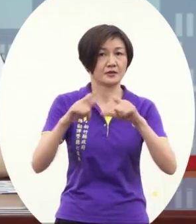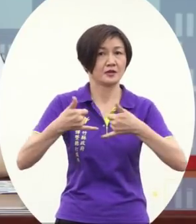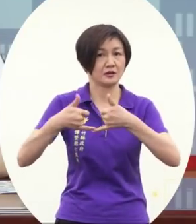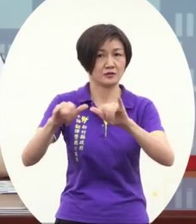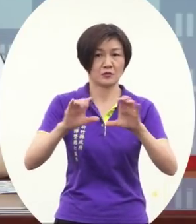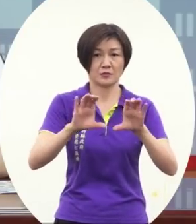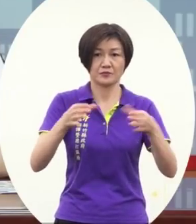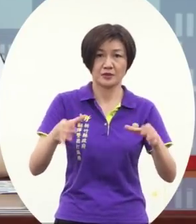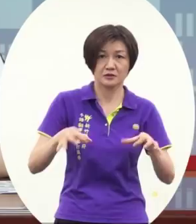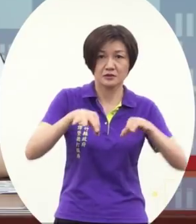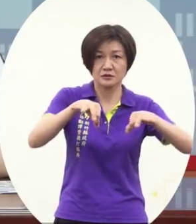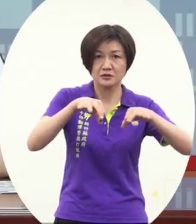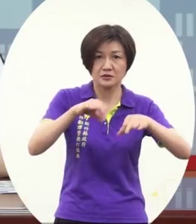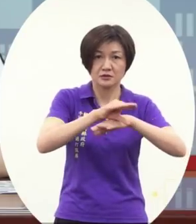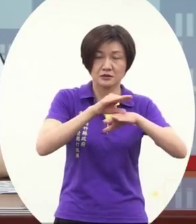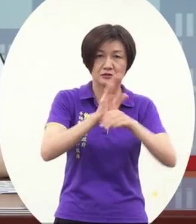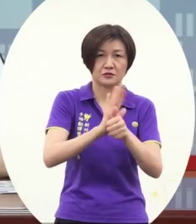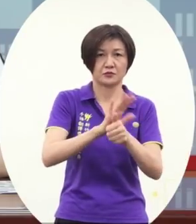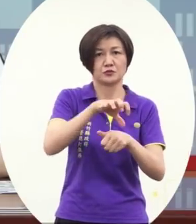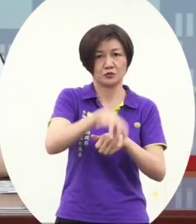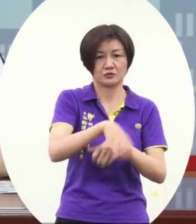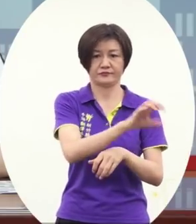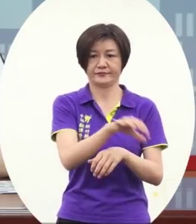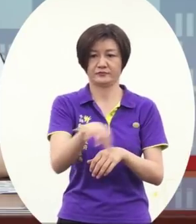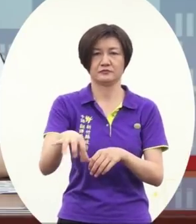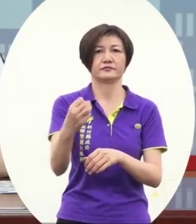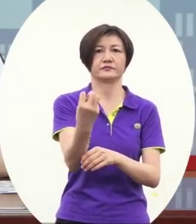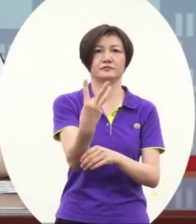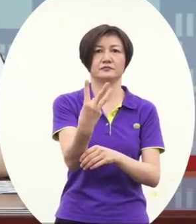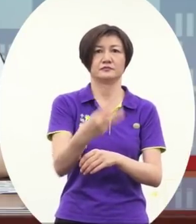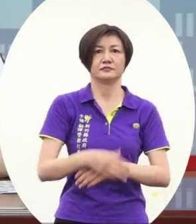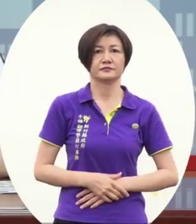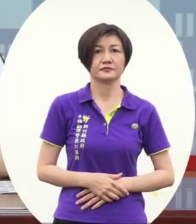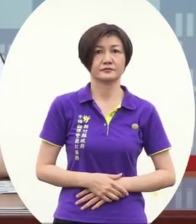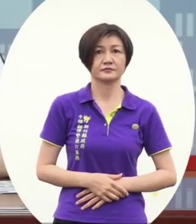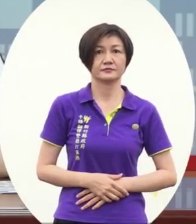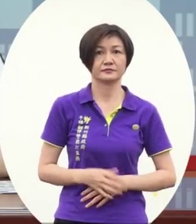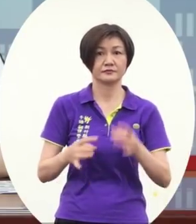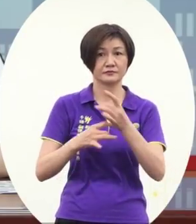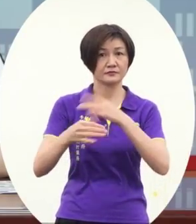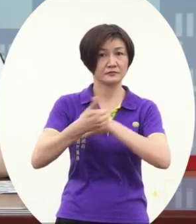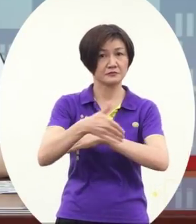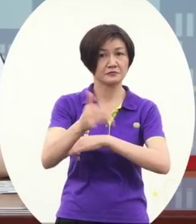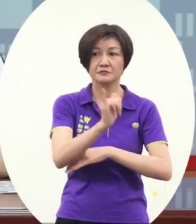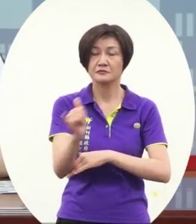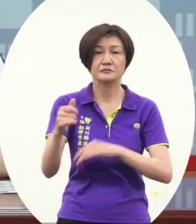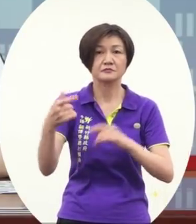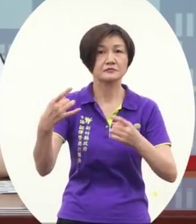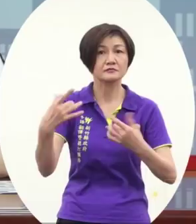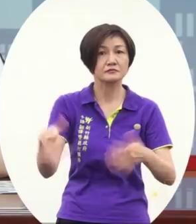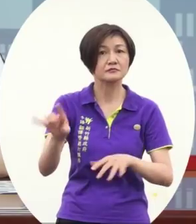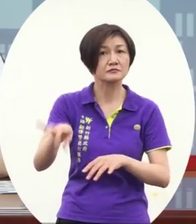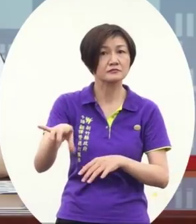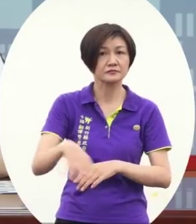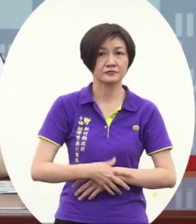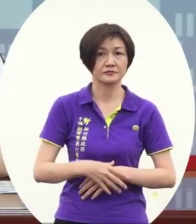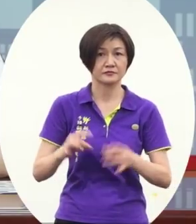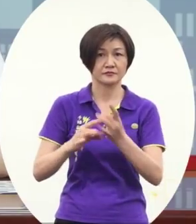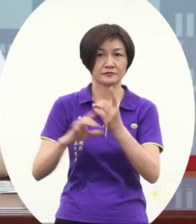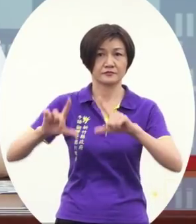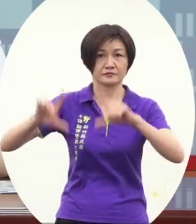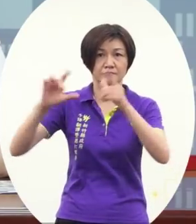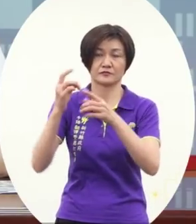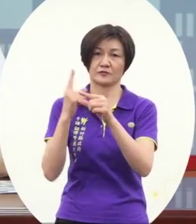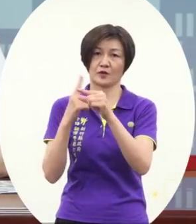车服务中心等3处。而在本县的部分包括竹东镇中正